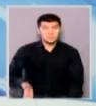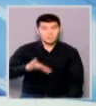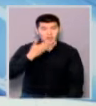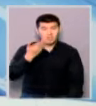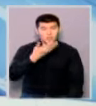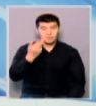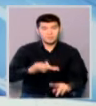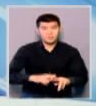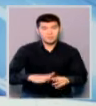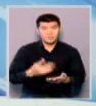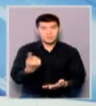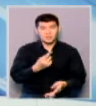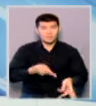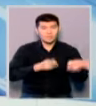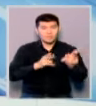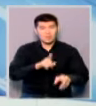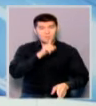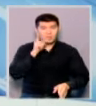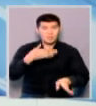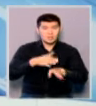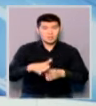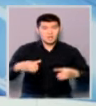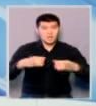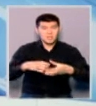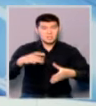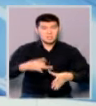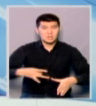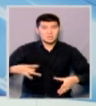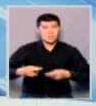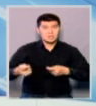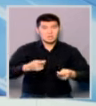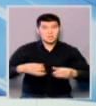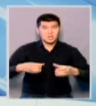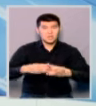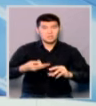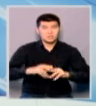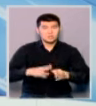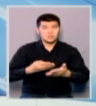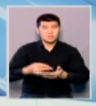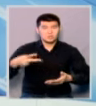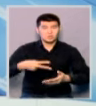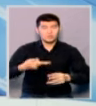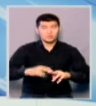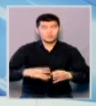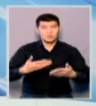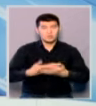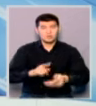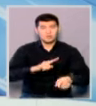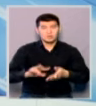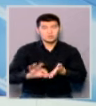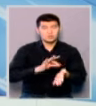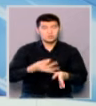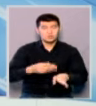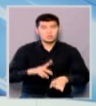Понюхали пороху первые стрельбы молодого пополнения регионального командования «Запад». Свыше 200 военнослужащих срочной